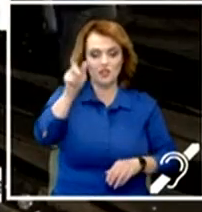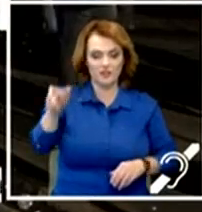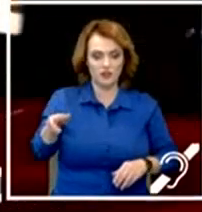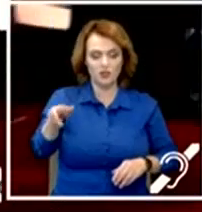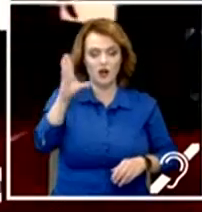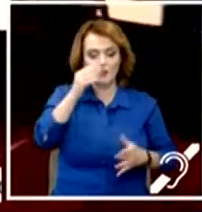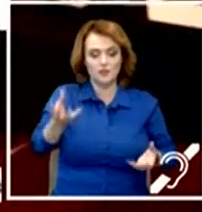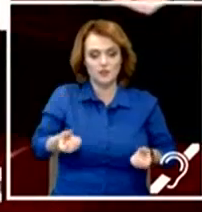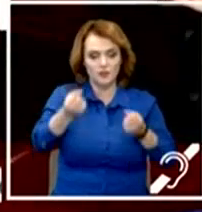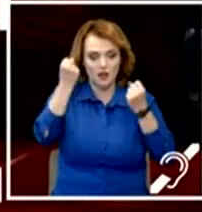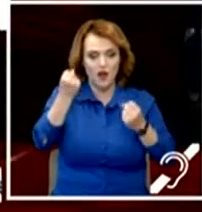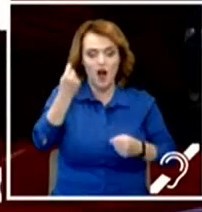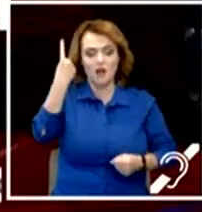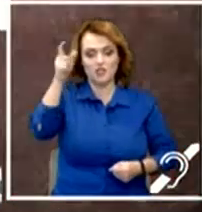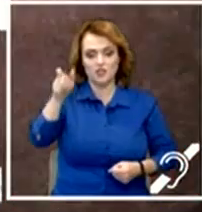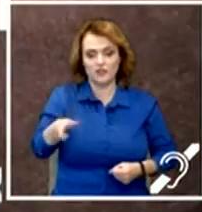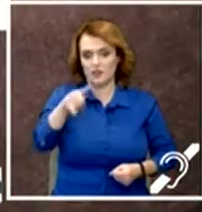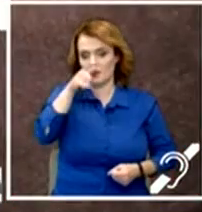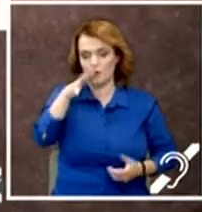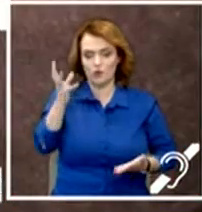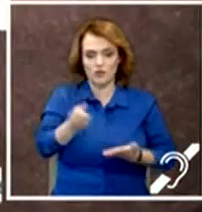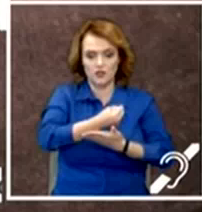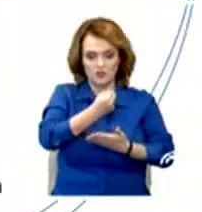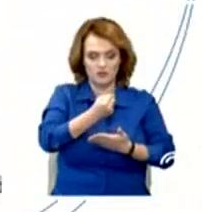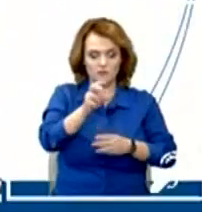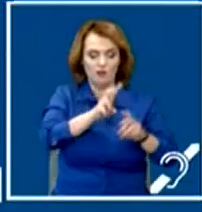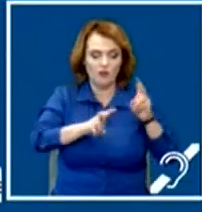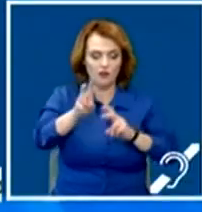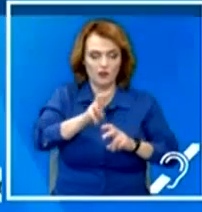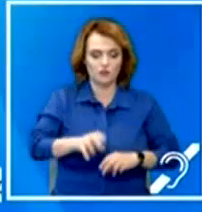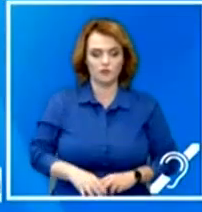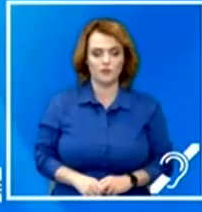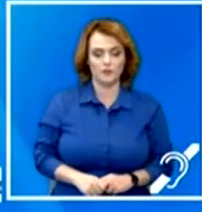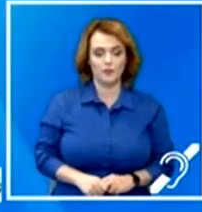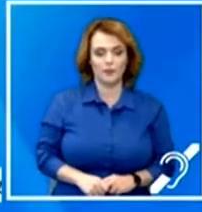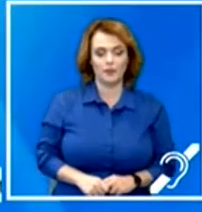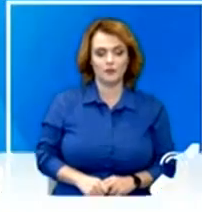puțin un dispărut, potrivit ministrului de interne din Turcia.